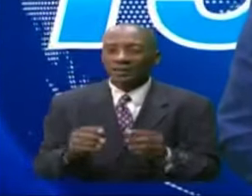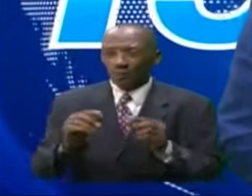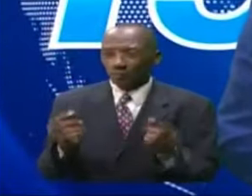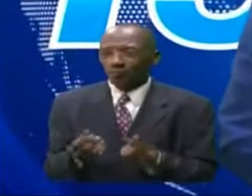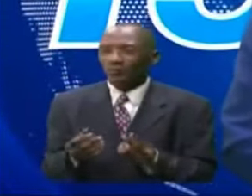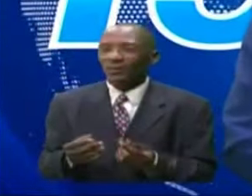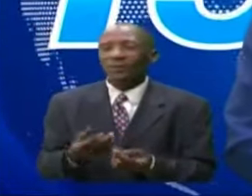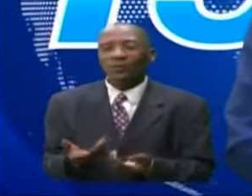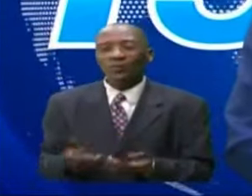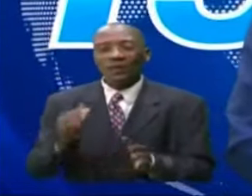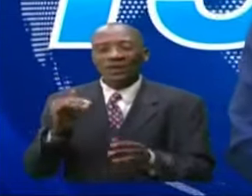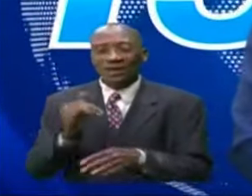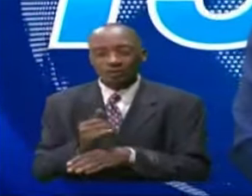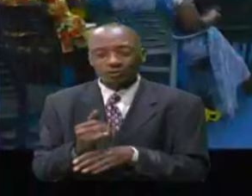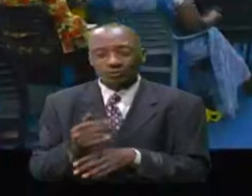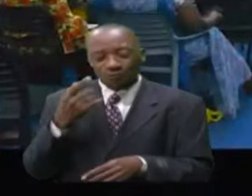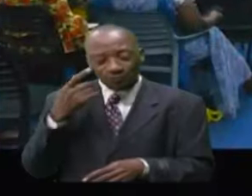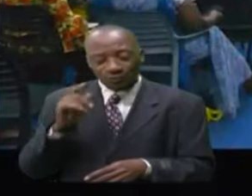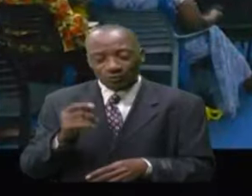dit Rodé Panda.